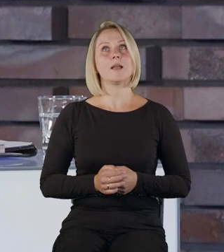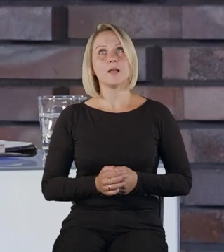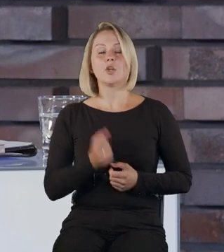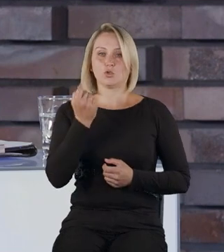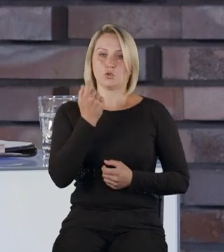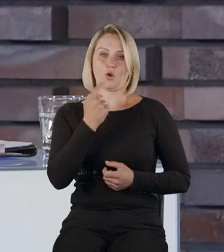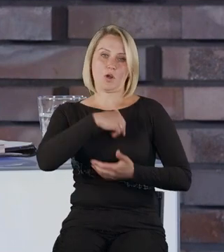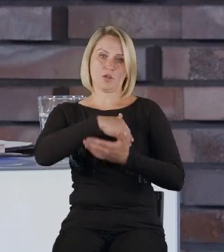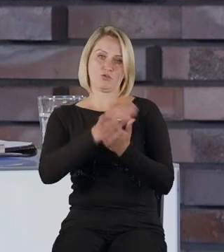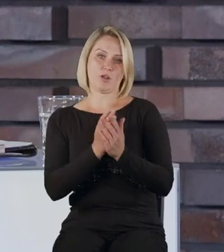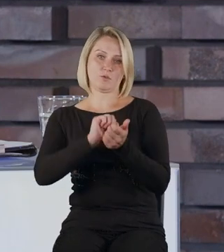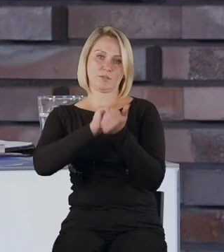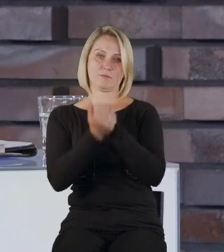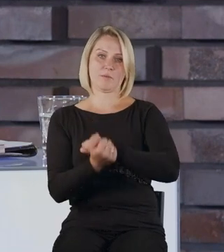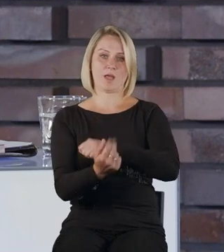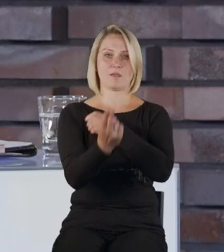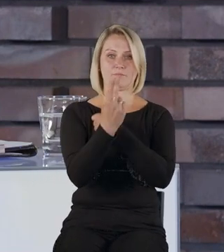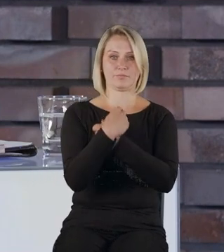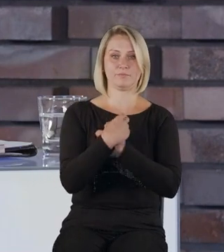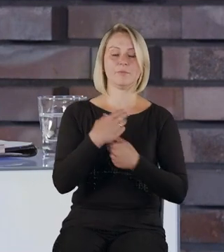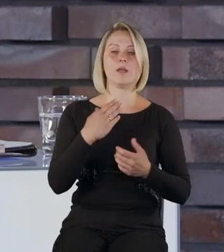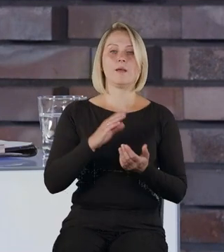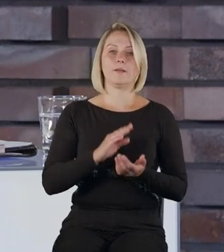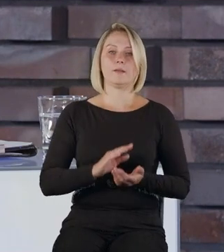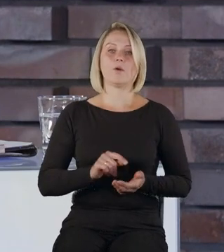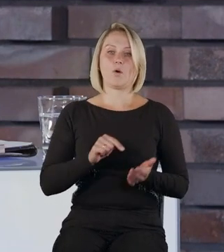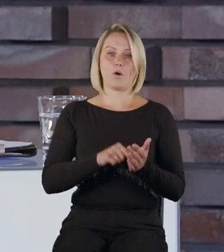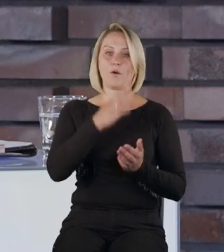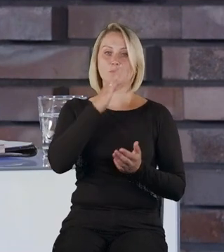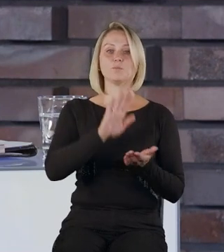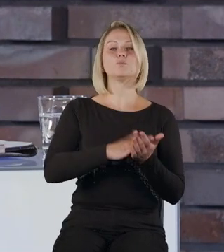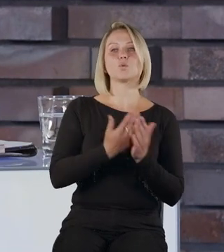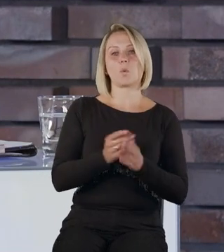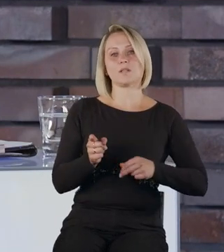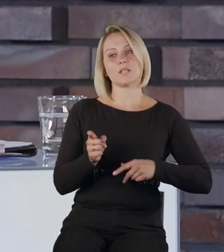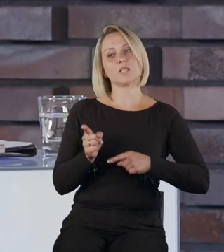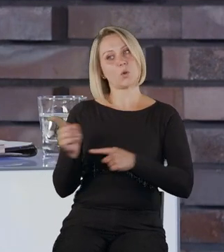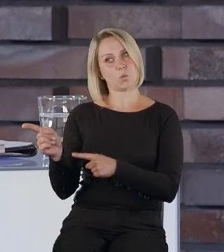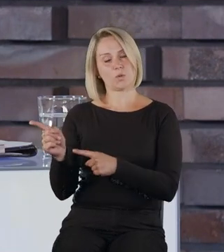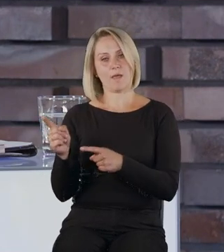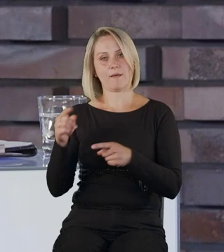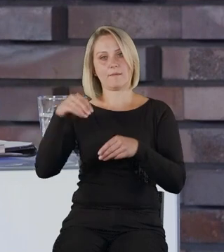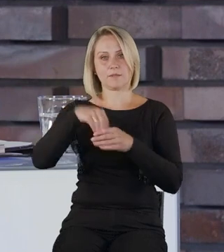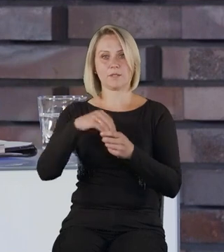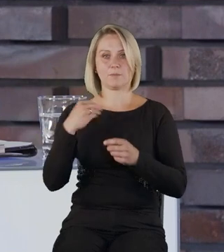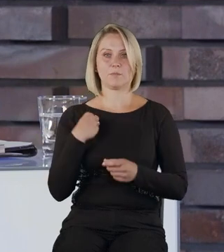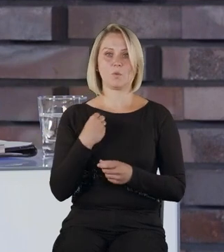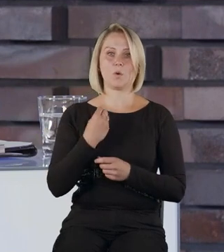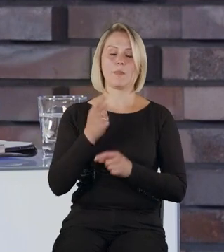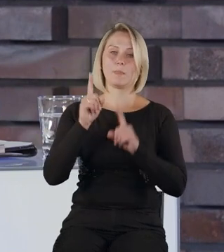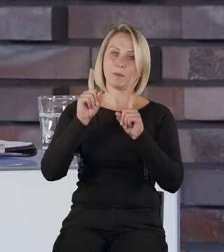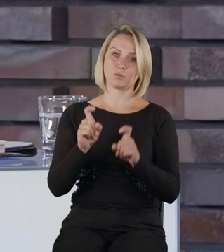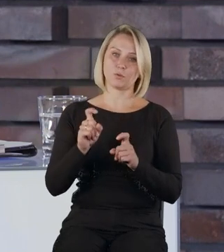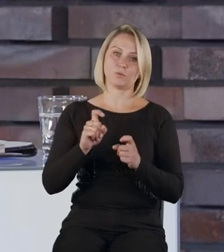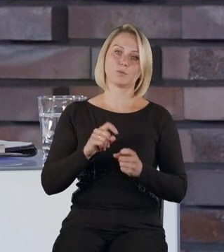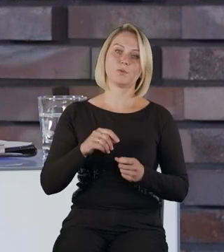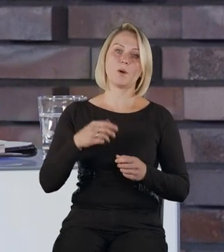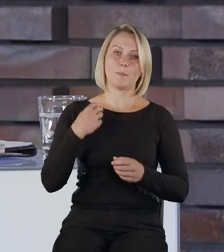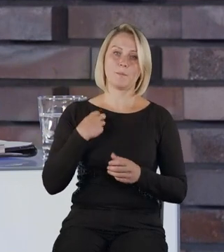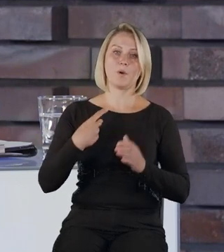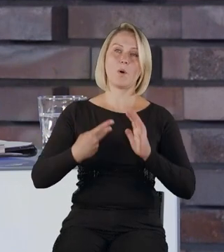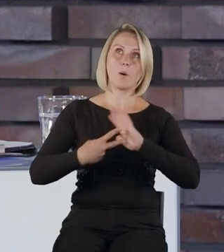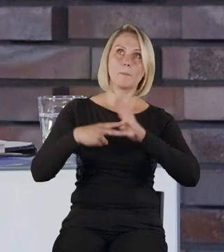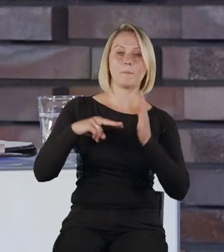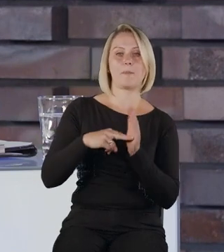Częściowo tak. Zostały zmienione właściwie na tych kierunkach, na których początkowo przewidywaliśmy wzięcie